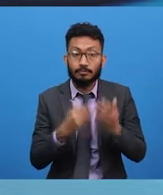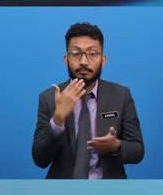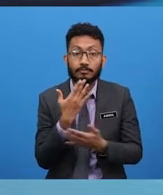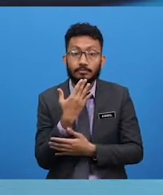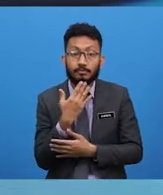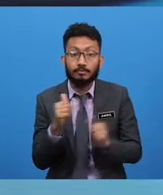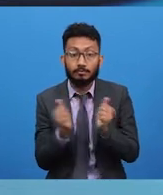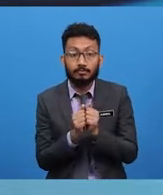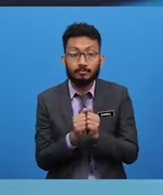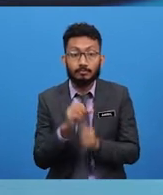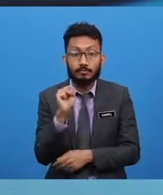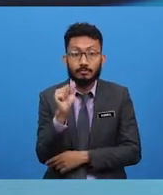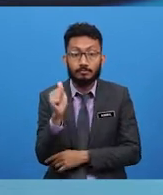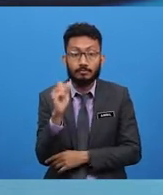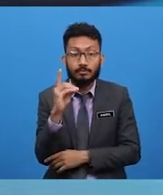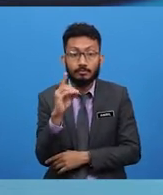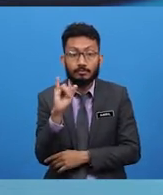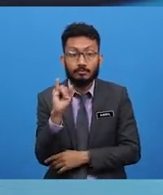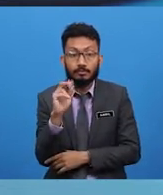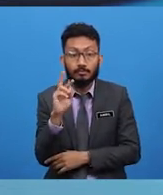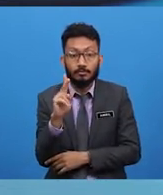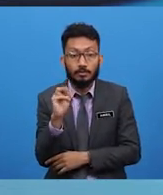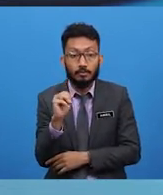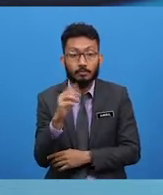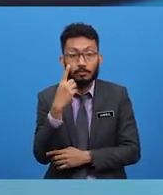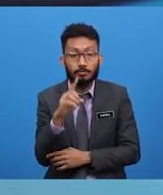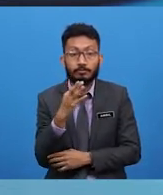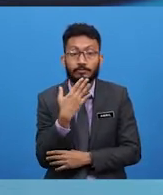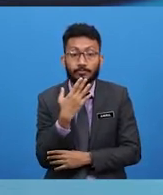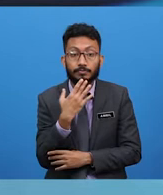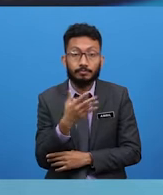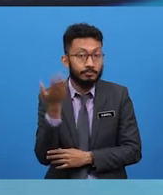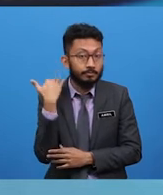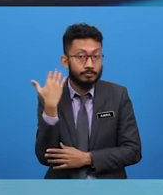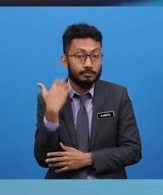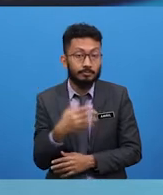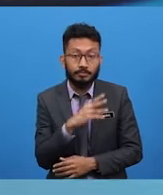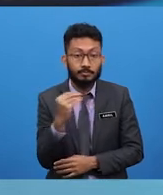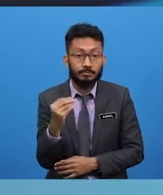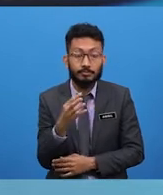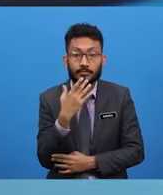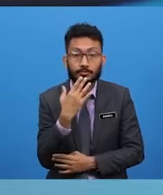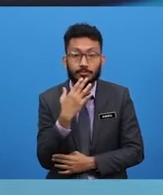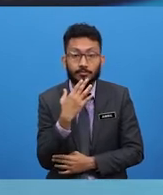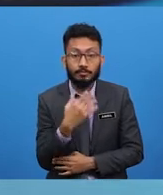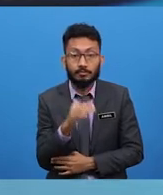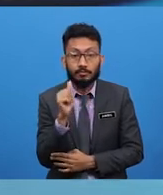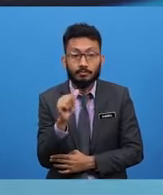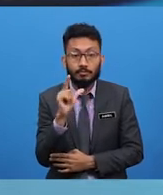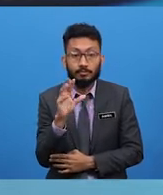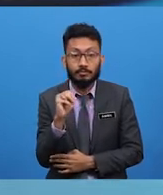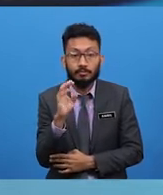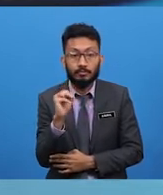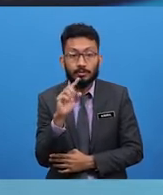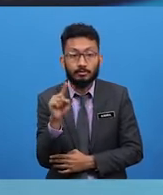sodium silikat untuk warna latar. Dan juga warna Remazol kuning GL